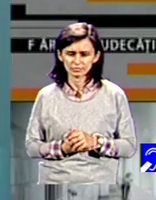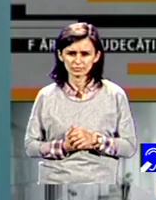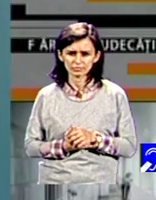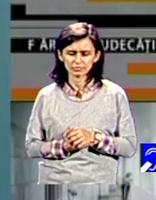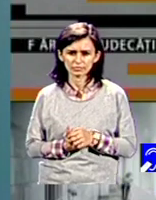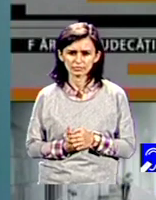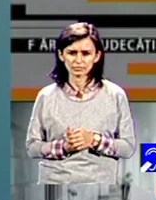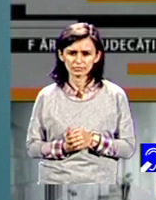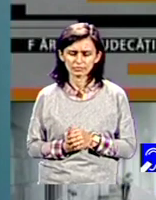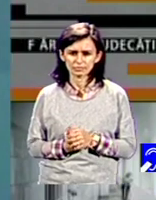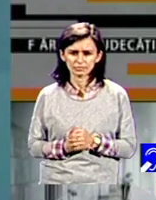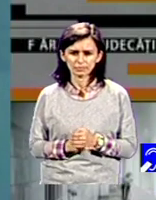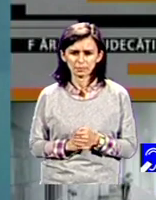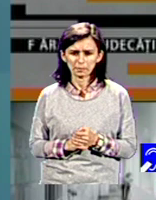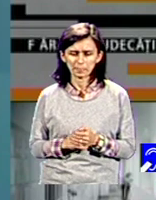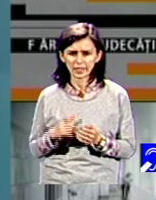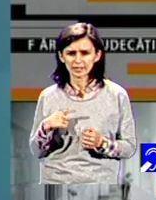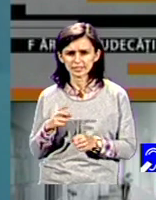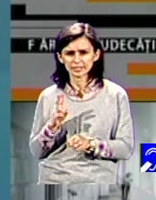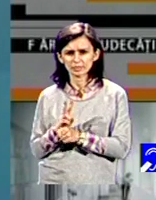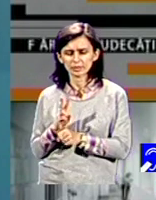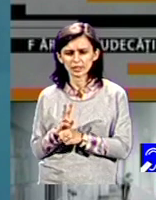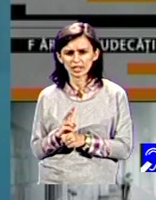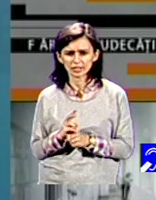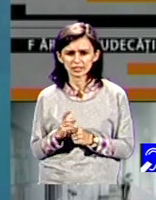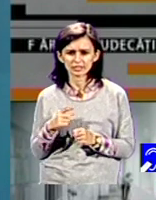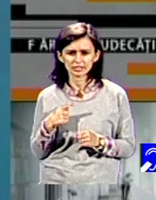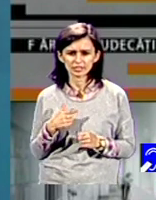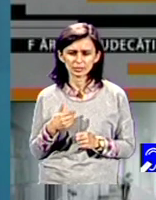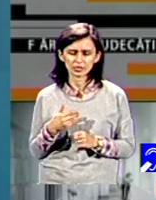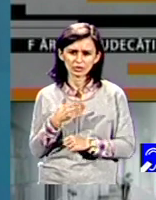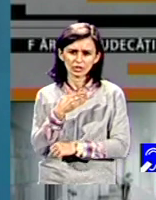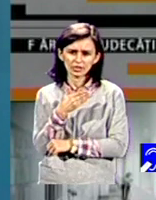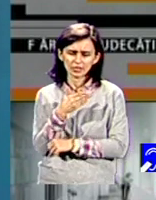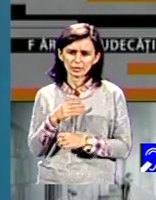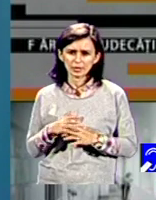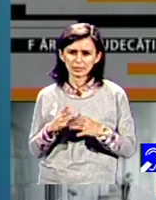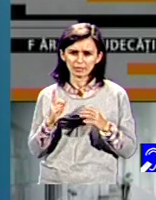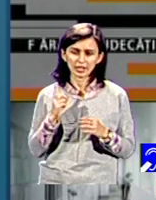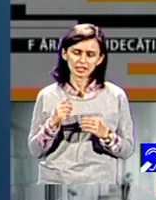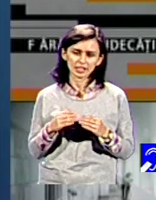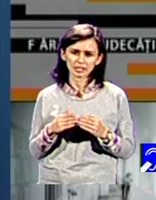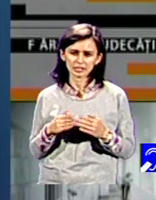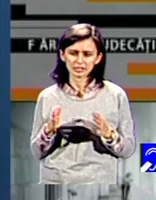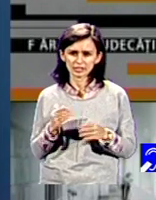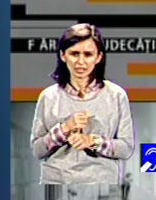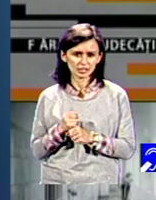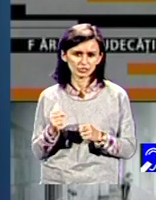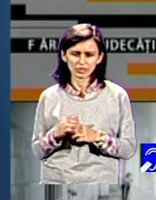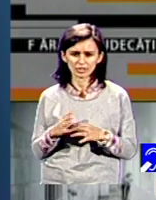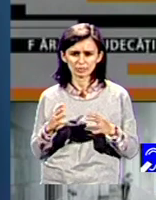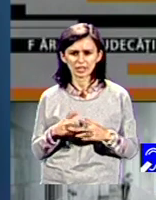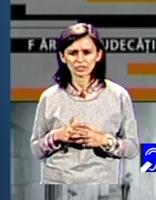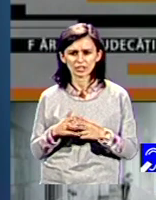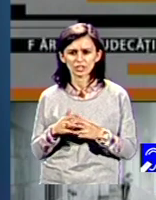mai atent că suntem întru o companie mai mare sau în multinațională dar deschidere este foarte mare și ajutorul lor